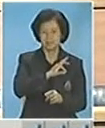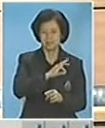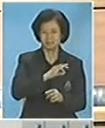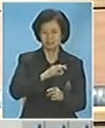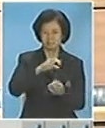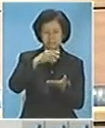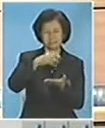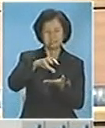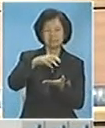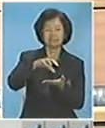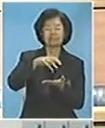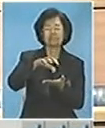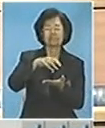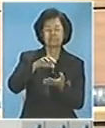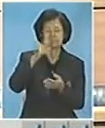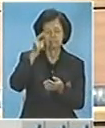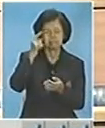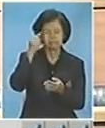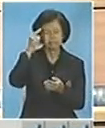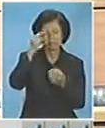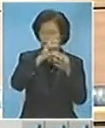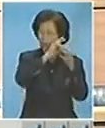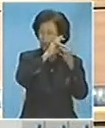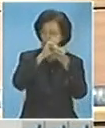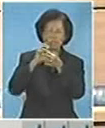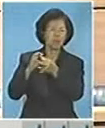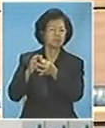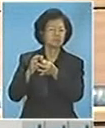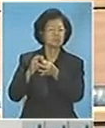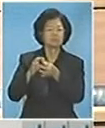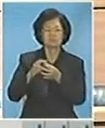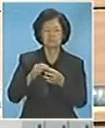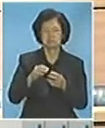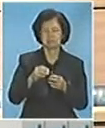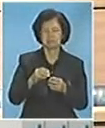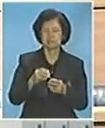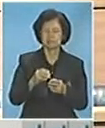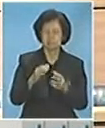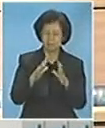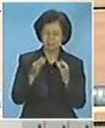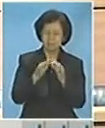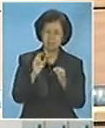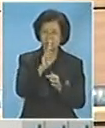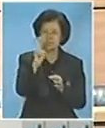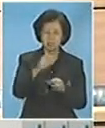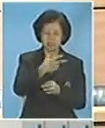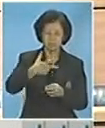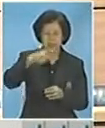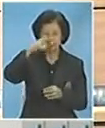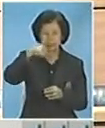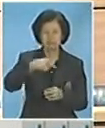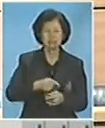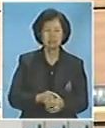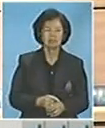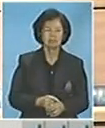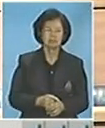ได้แสดงความกังวลวิตกและห่วงใยถึงเรื่องการใช้ภาษาไท